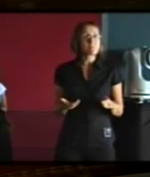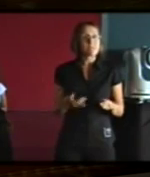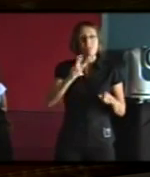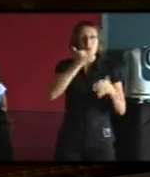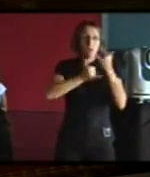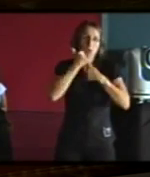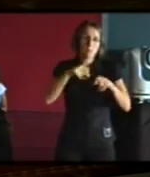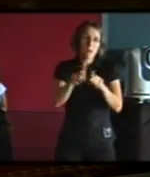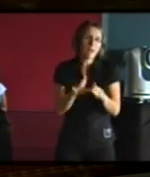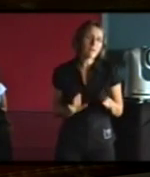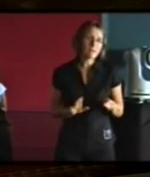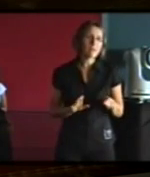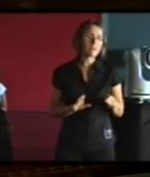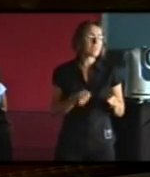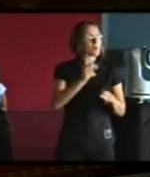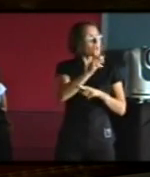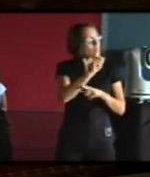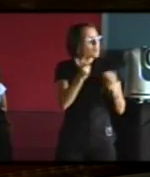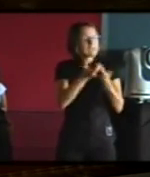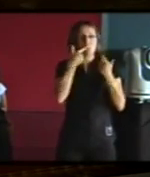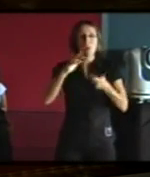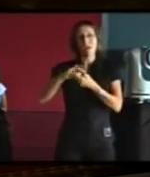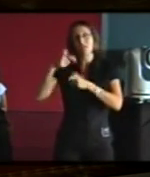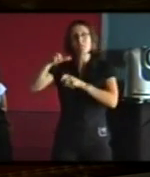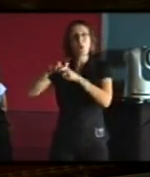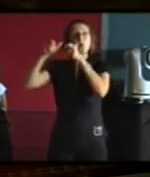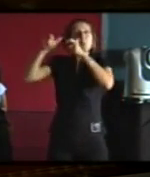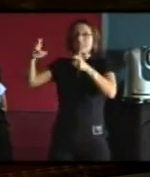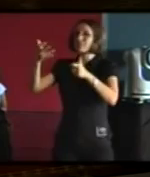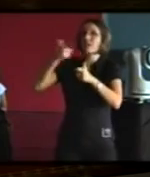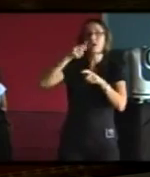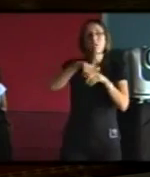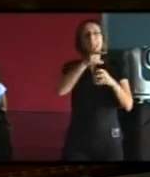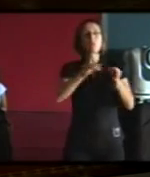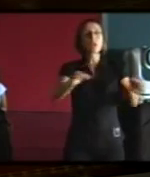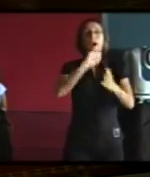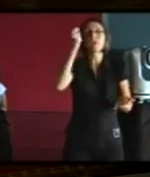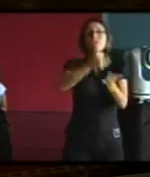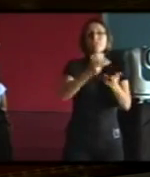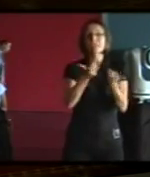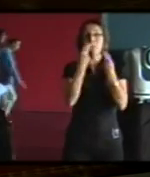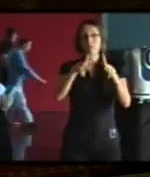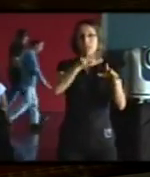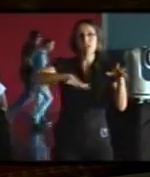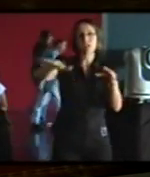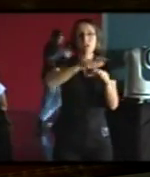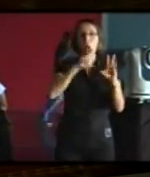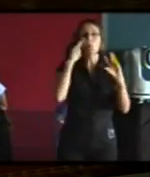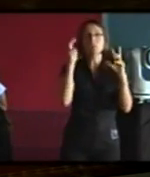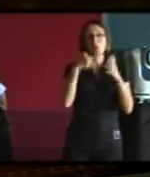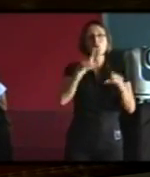les mêmes erreurs, c'est-à-dire on que nos amis promoteurs, surtout dans des villes où les loyers sont très bas, comme